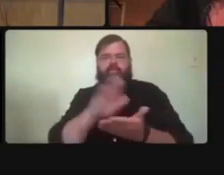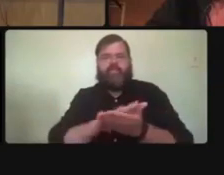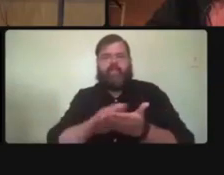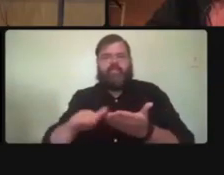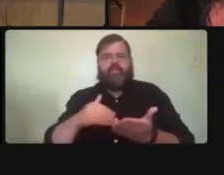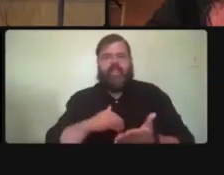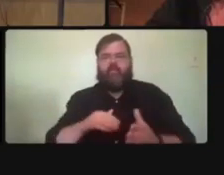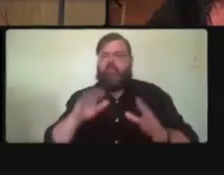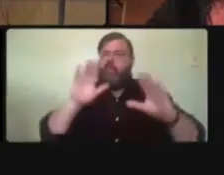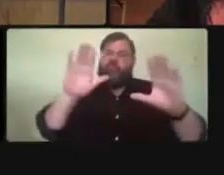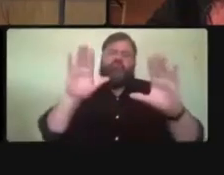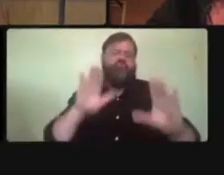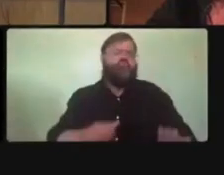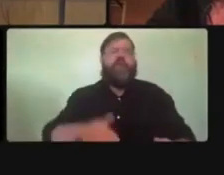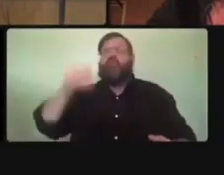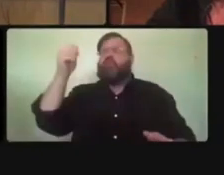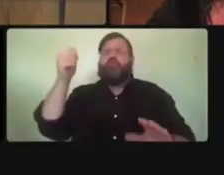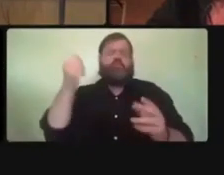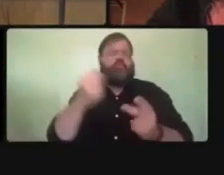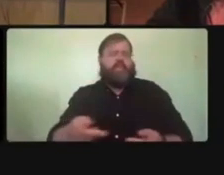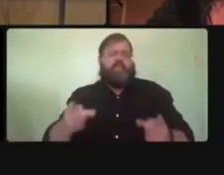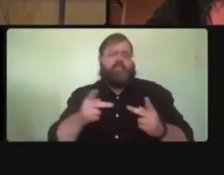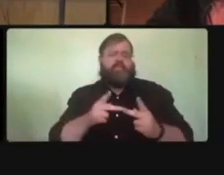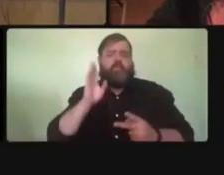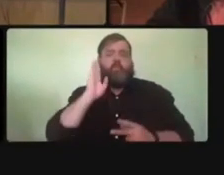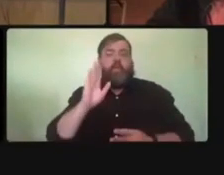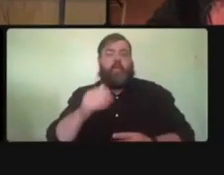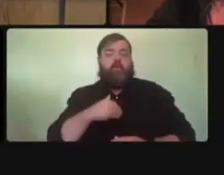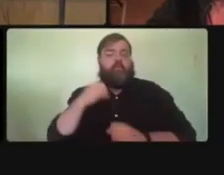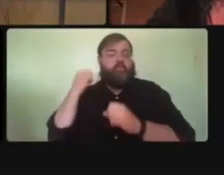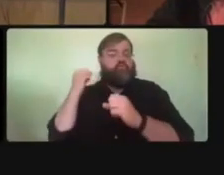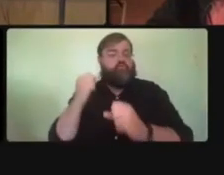ni vizuri kuwa na nafasi zaidi